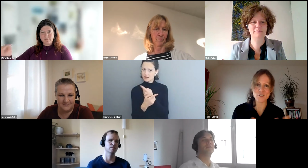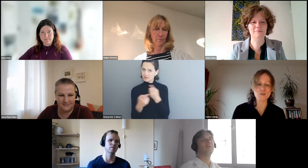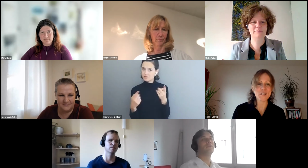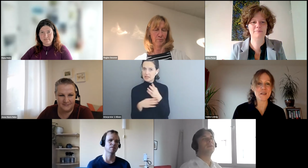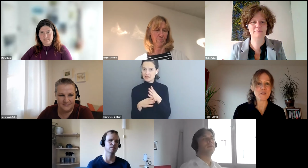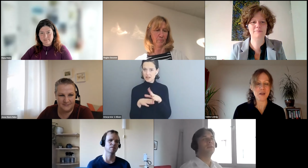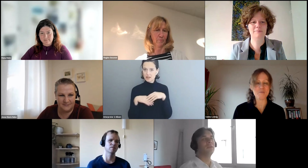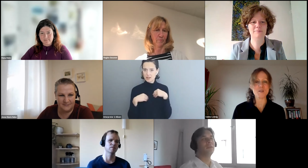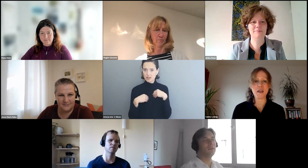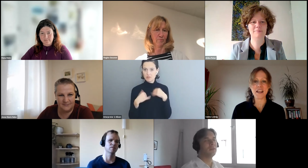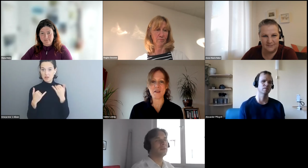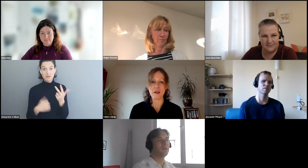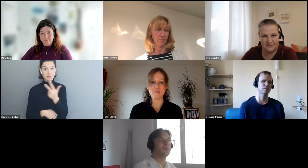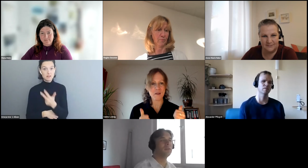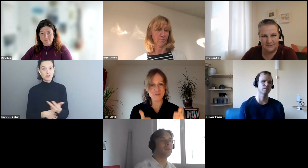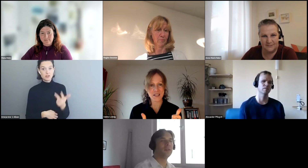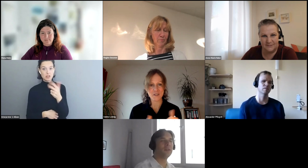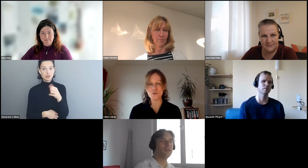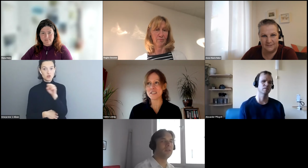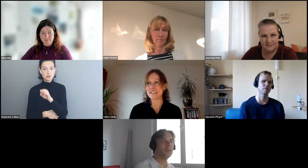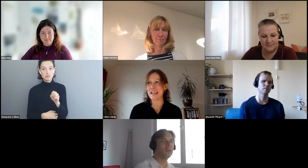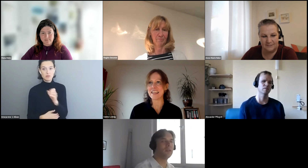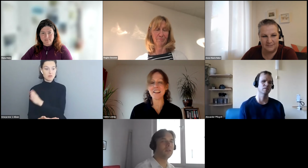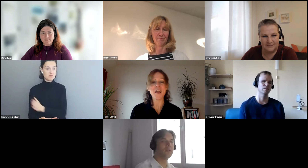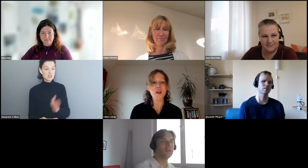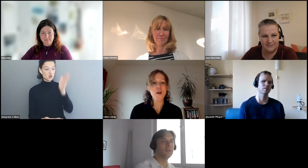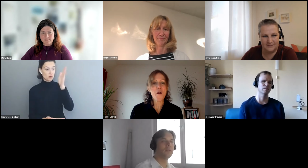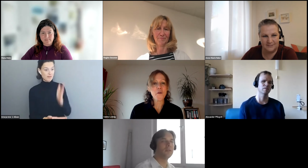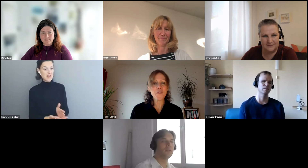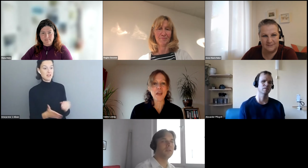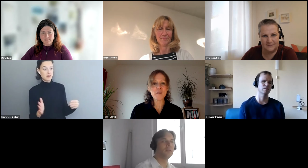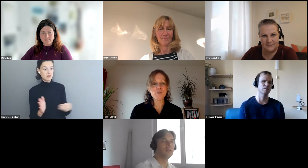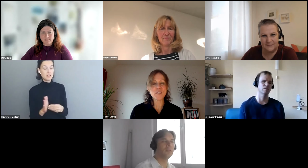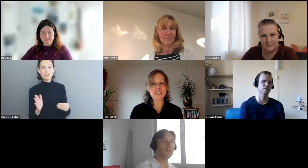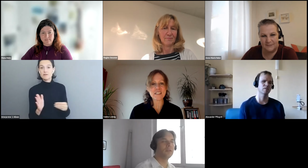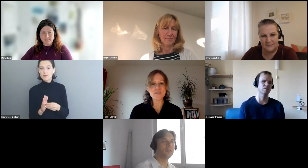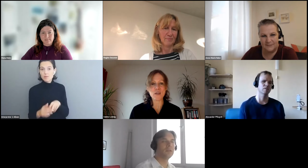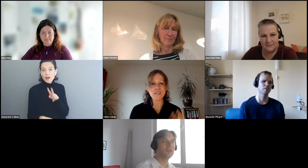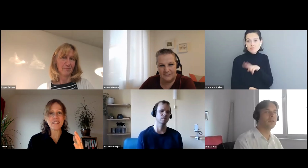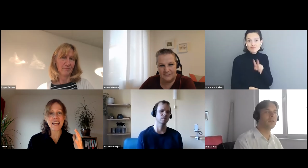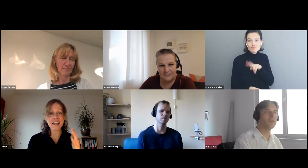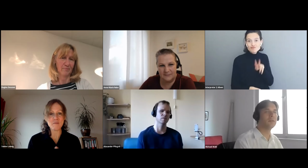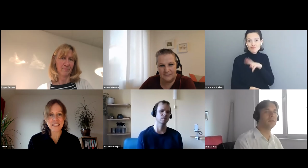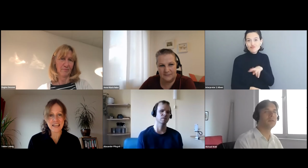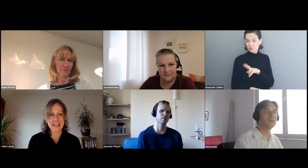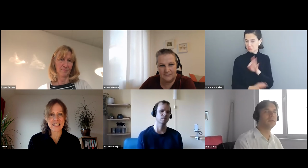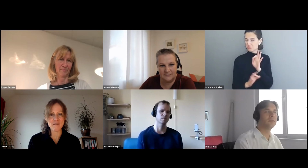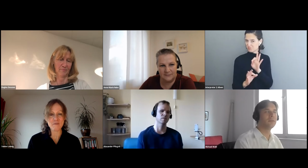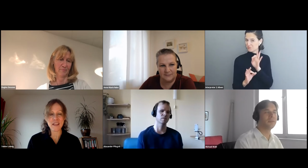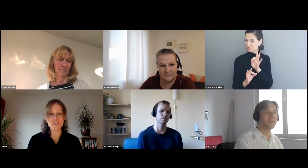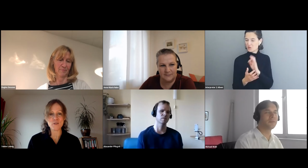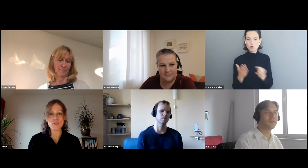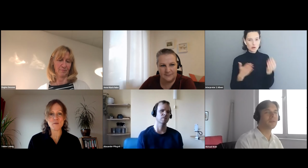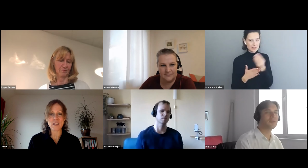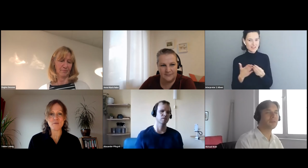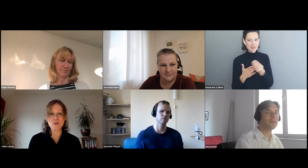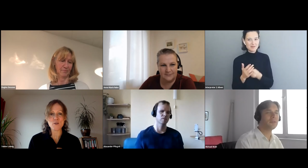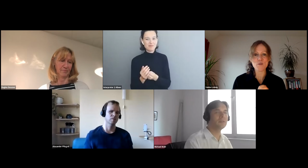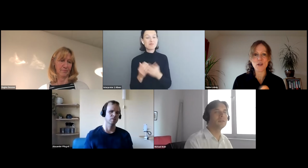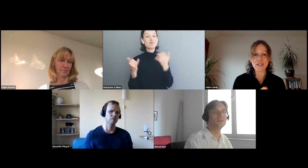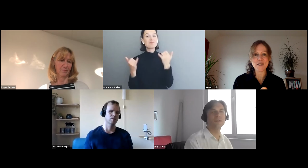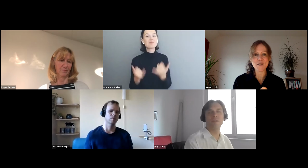einem 3-Stunden-Seminar bis zum Ende dabei bleibt. Das ist ein gutes Zeichen. Und damit würde ich das Wort wieder an Michael geben, der uns mit